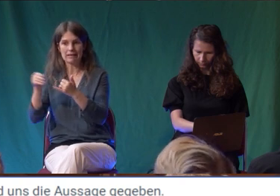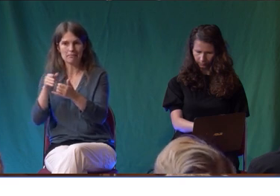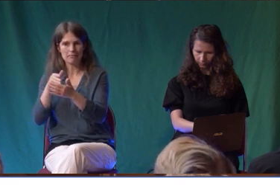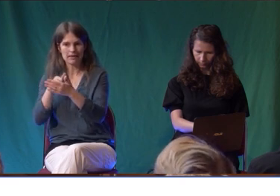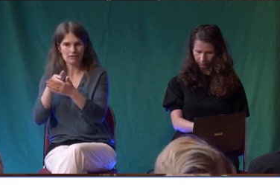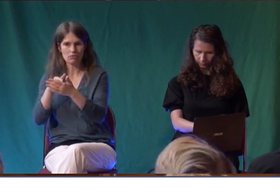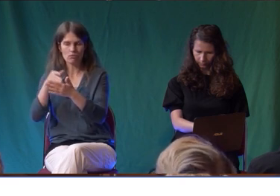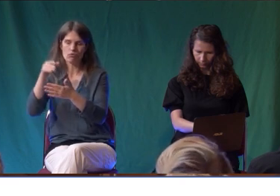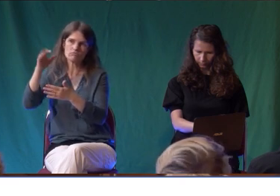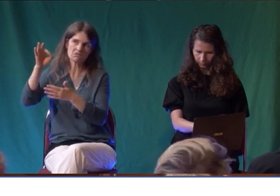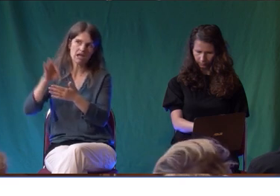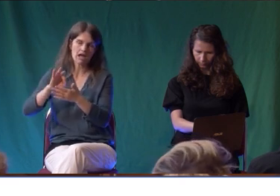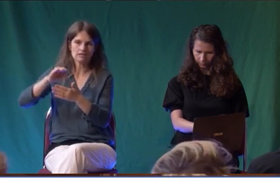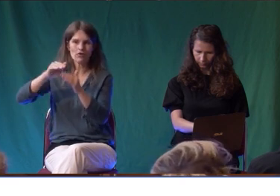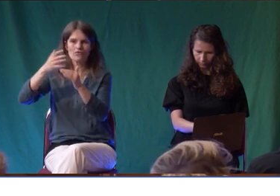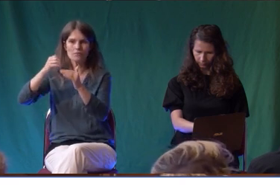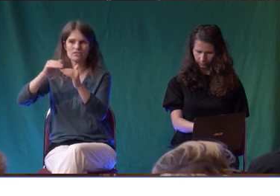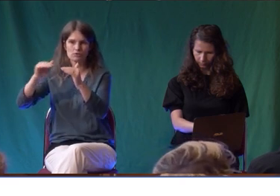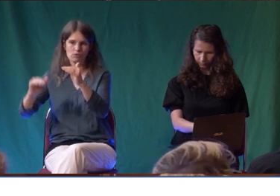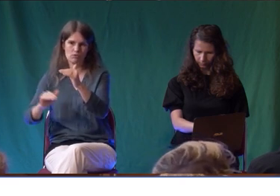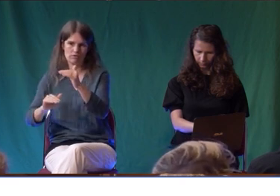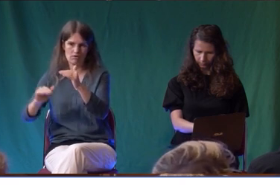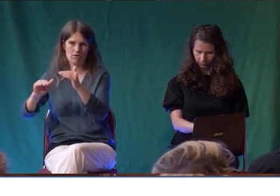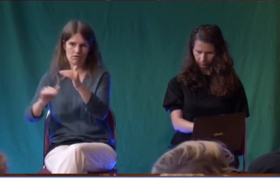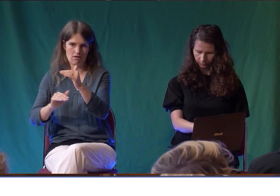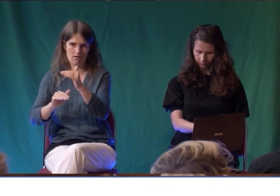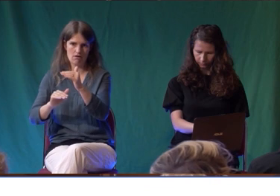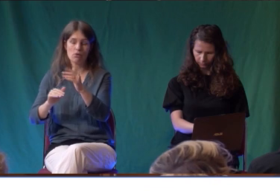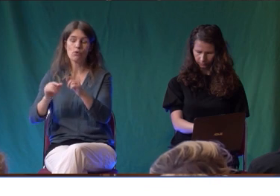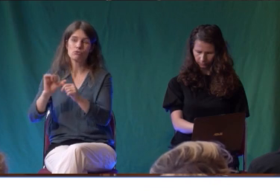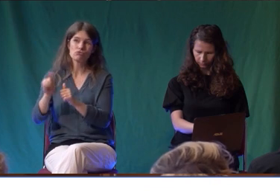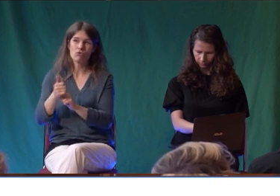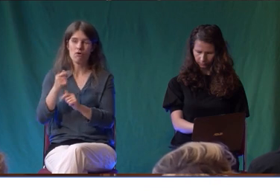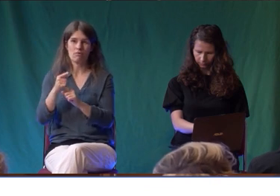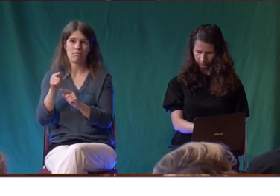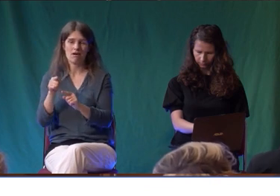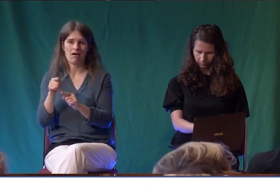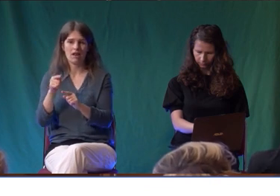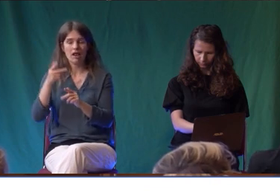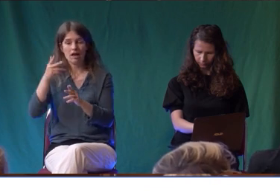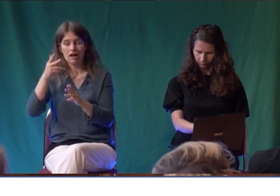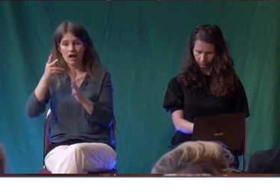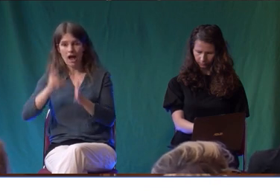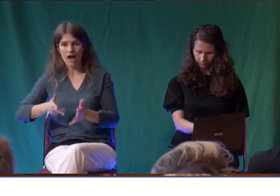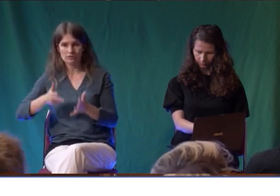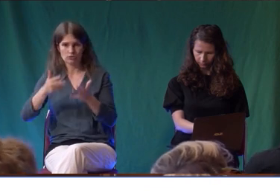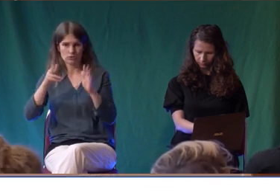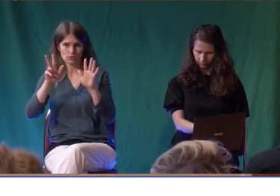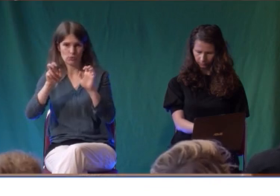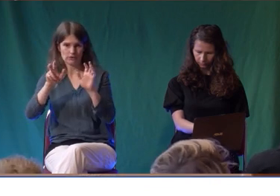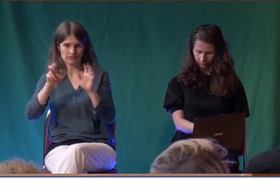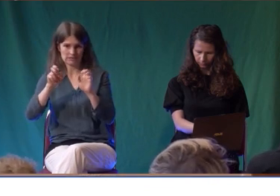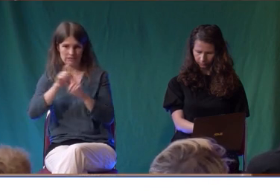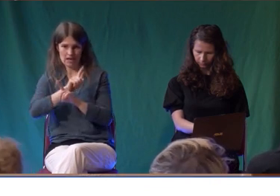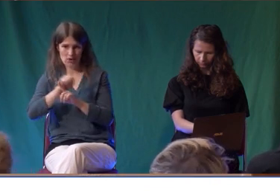Grad der Behinderung von unter 50 und noch mal knapp 890.000 Kinder